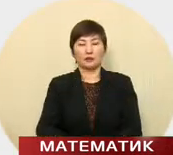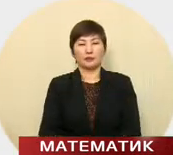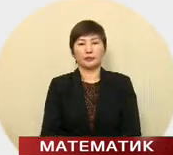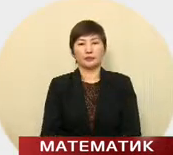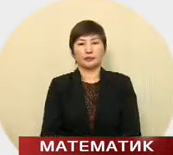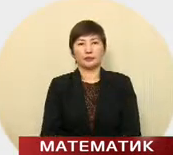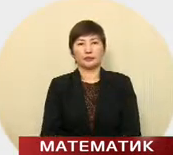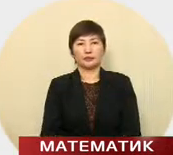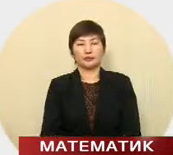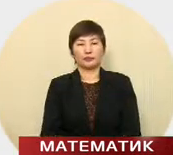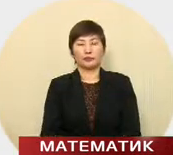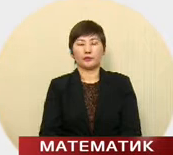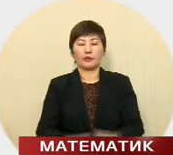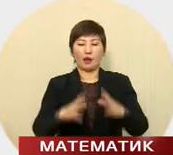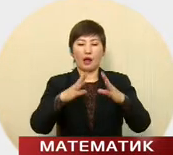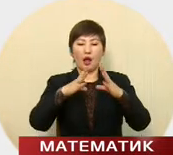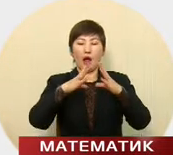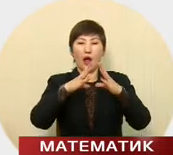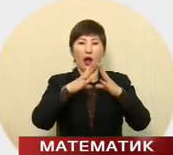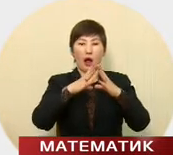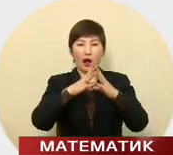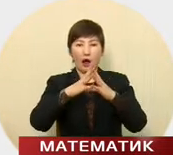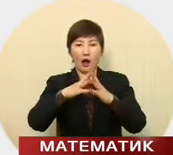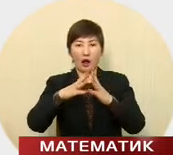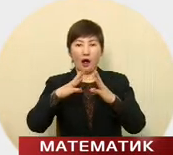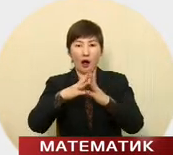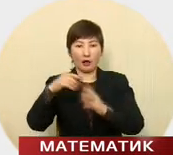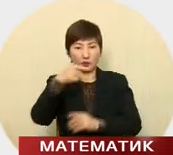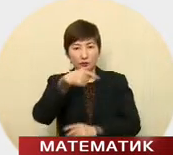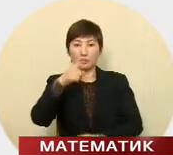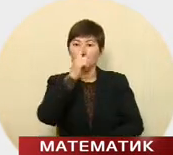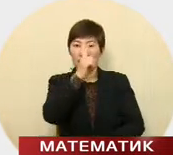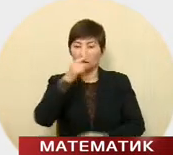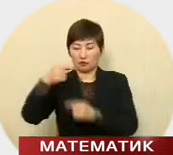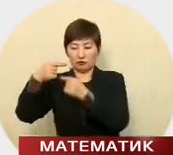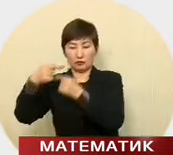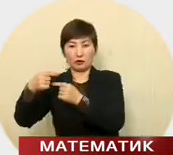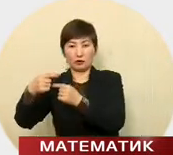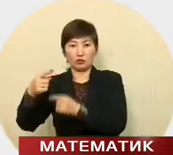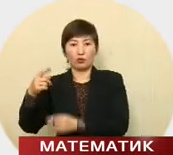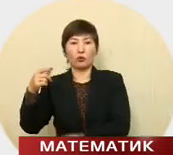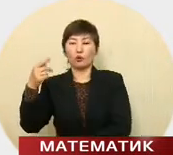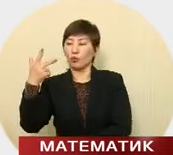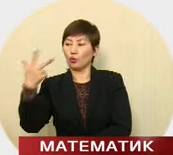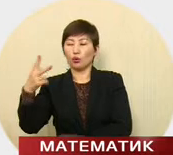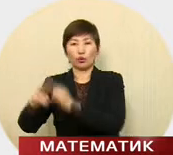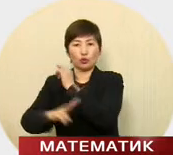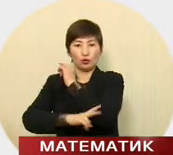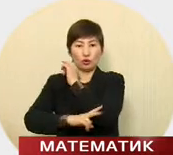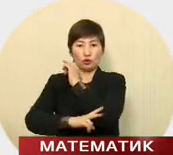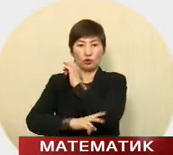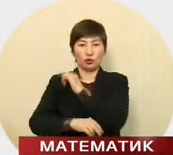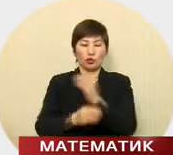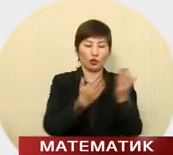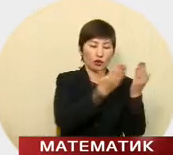за 1/10 хэсэг маань 3 өдөртөө тэнцүү буюу энэ маань гэрээ ажилд туслахад зарцуулсан өдөр байгаа. За тэгвэл